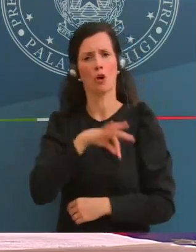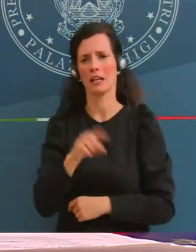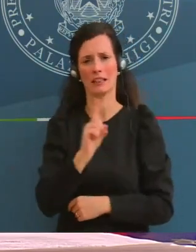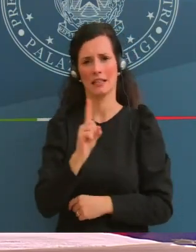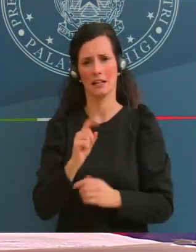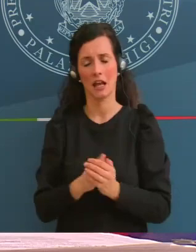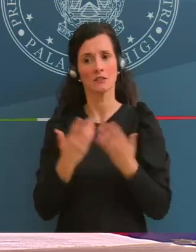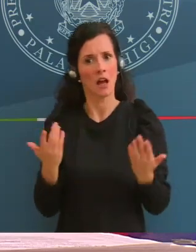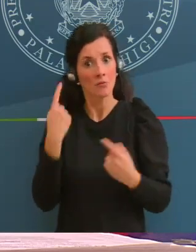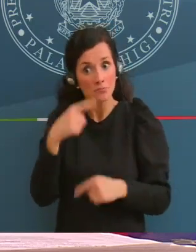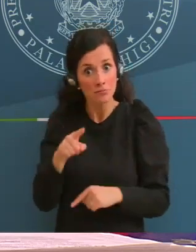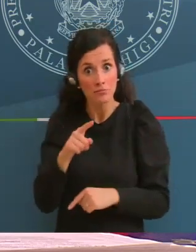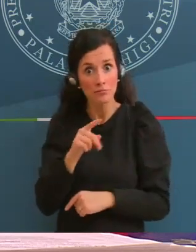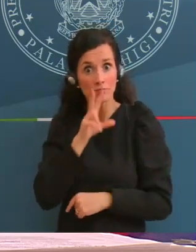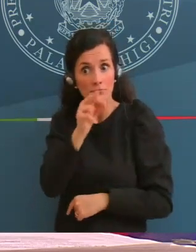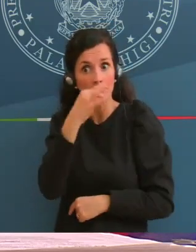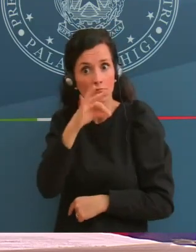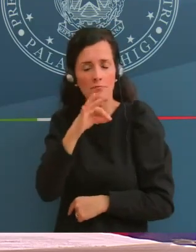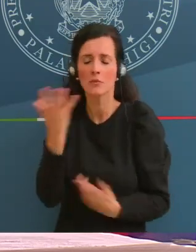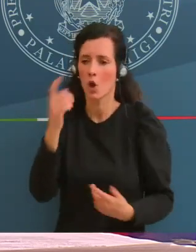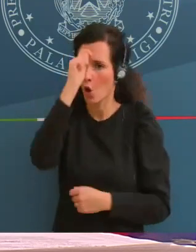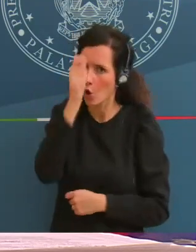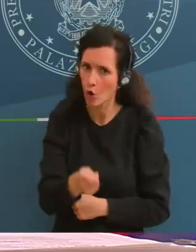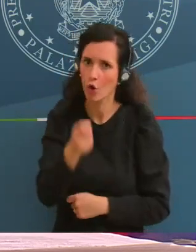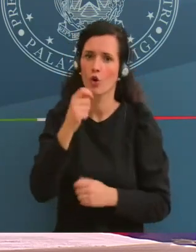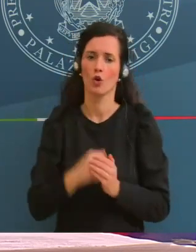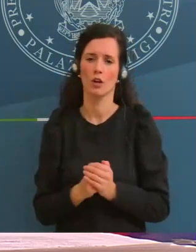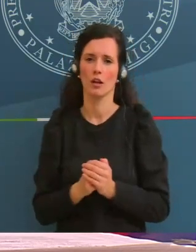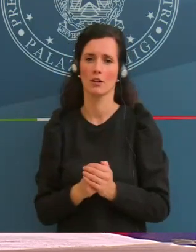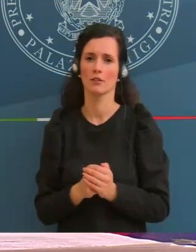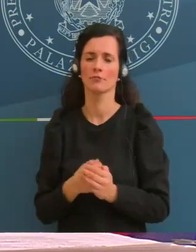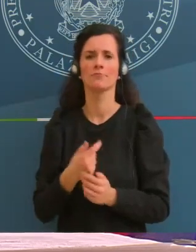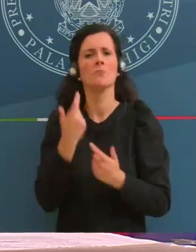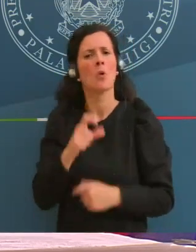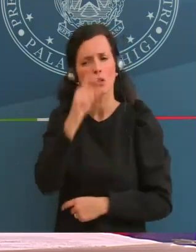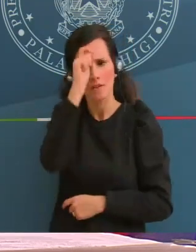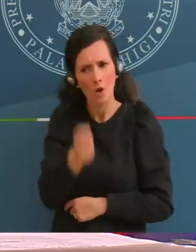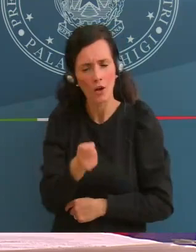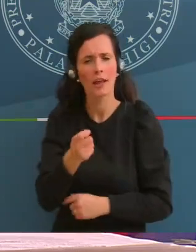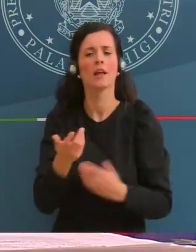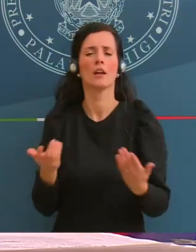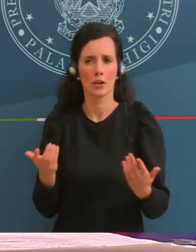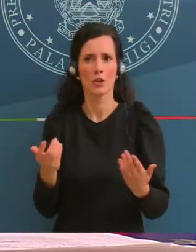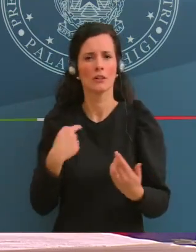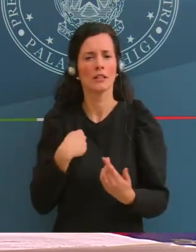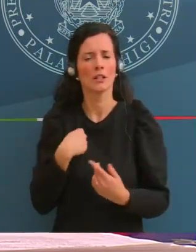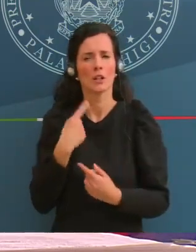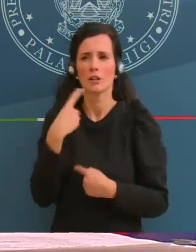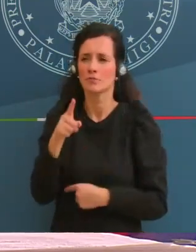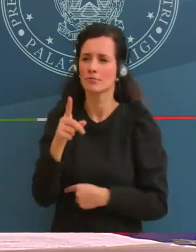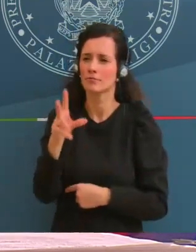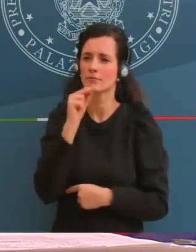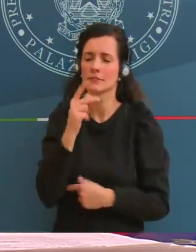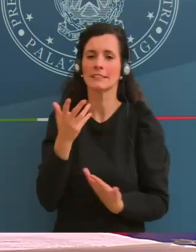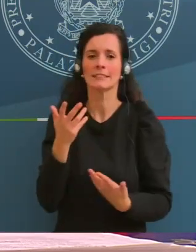solo a pronunciarla cosa significa rimpasto una vecchia liturgia della vecchia politica non mi appartiene io mi preso uno